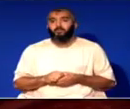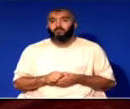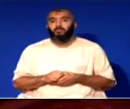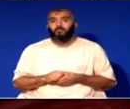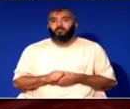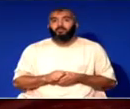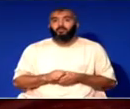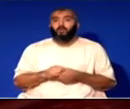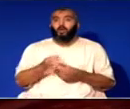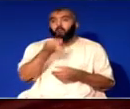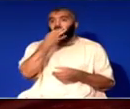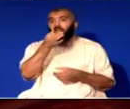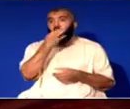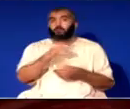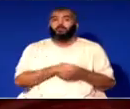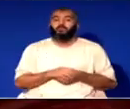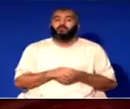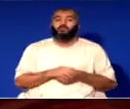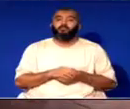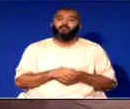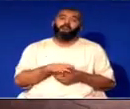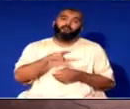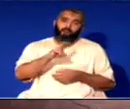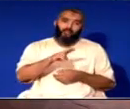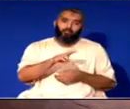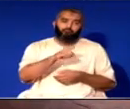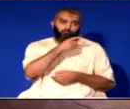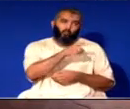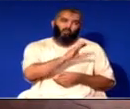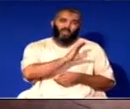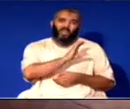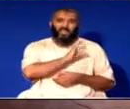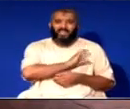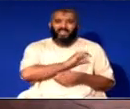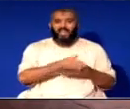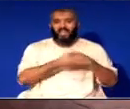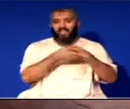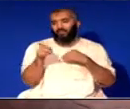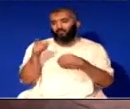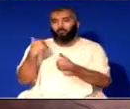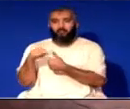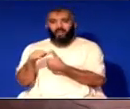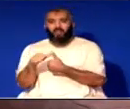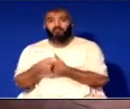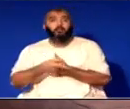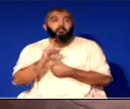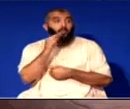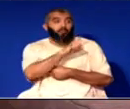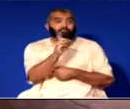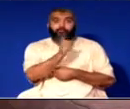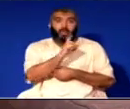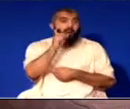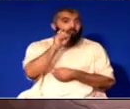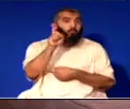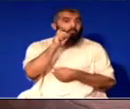على يعني على الخير؟ لأن صحيح والدال على الخير كفاعله، ولكن إذا كانت الدلالة على الخير في مواضعها،